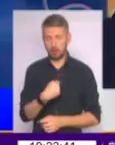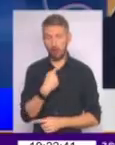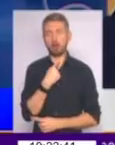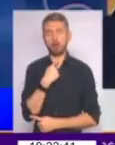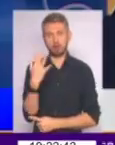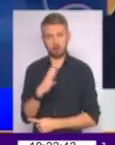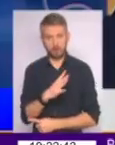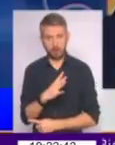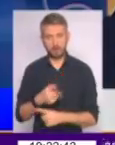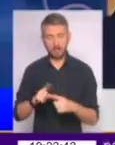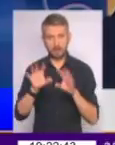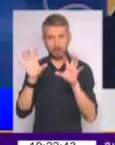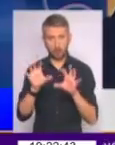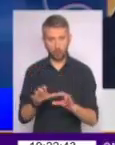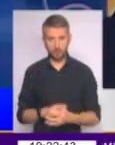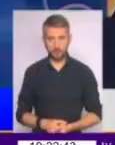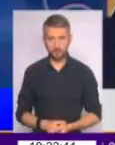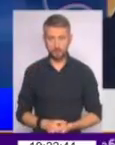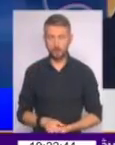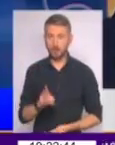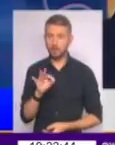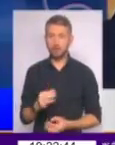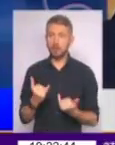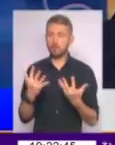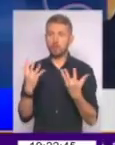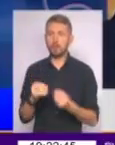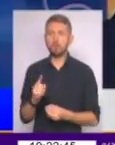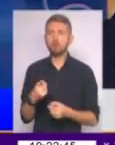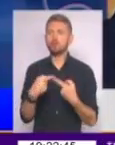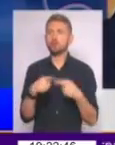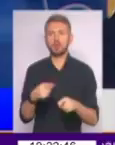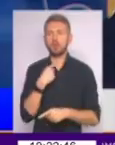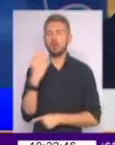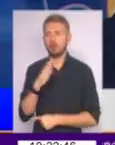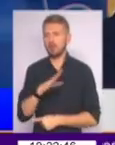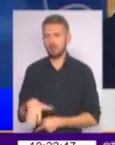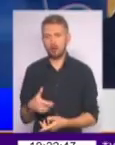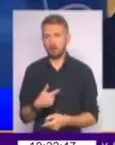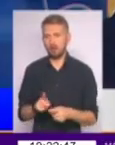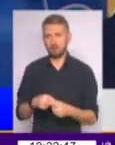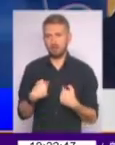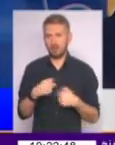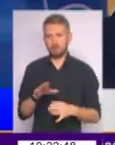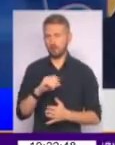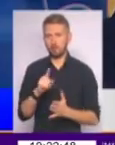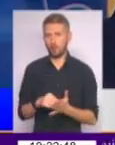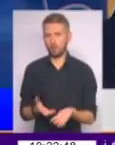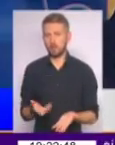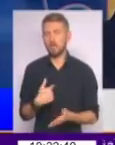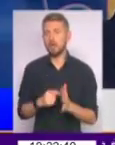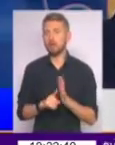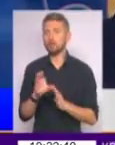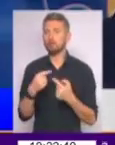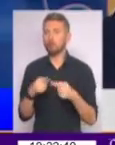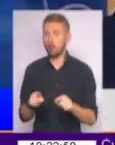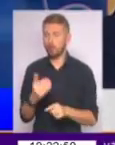закон. Ну, на сьогоднішній день, чому другі не голосували, це не ко мені вопрос. Ну, я почну з другого,